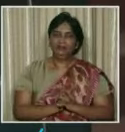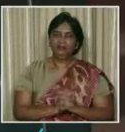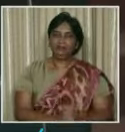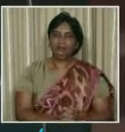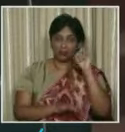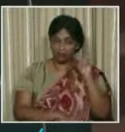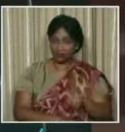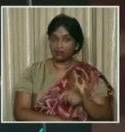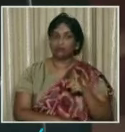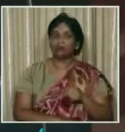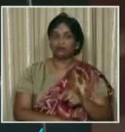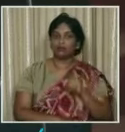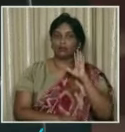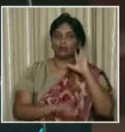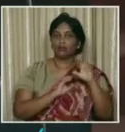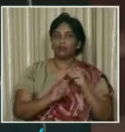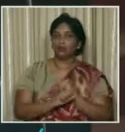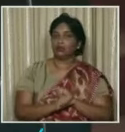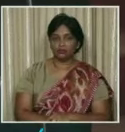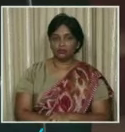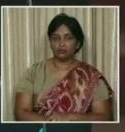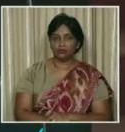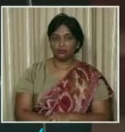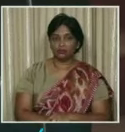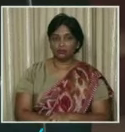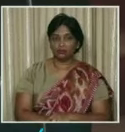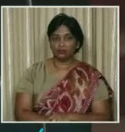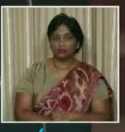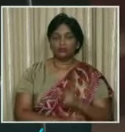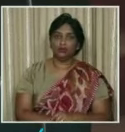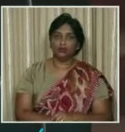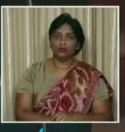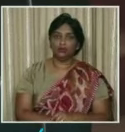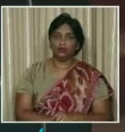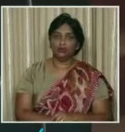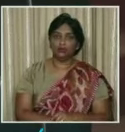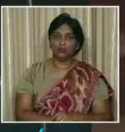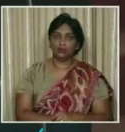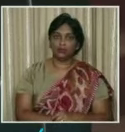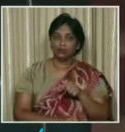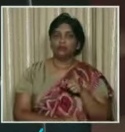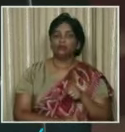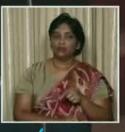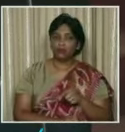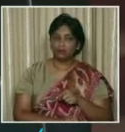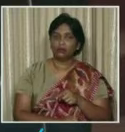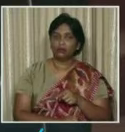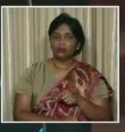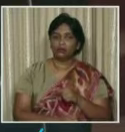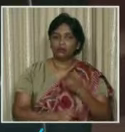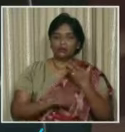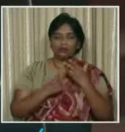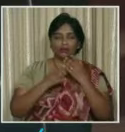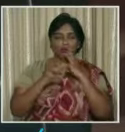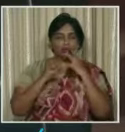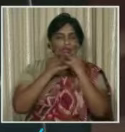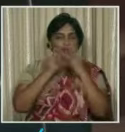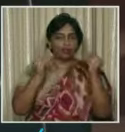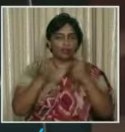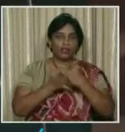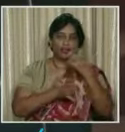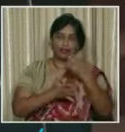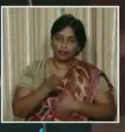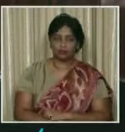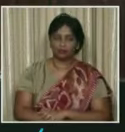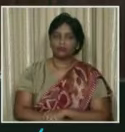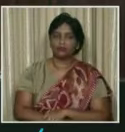බිලියන 16ක් කිසිම තොරතුරක් නැහැ. ඒක එහෙම යට ගාලා. මේ කමිටුවලි වැඩක් නැහැනේ. මේක මේ ඇත්ත වශයෙන්ම මේ ඇස් බැඳුමක් කරන්නේ වාර්තා එනවා. අපි